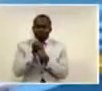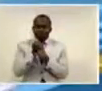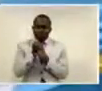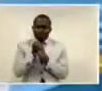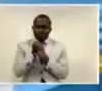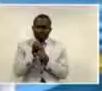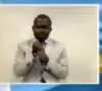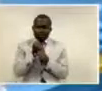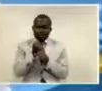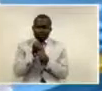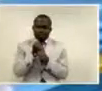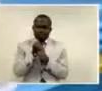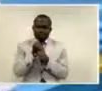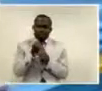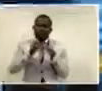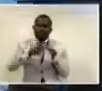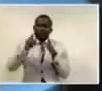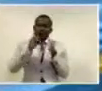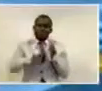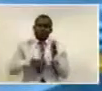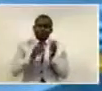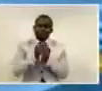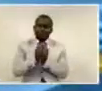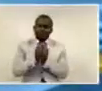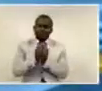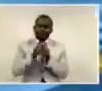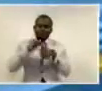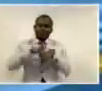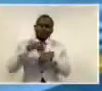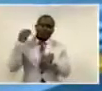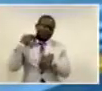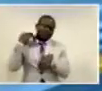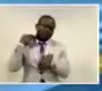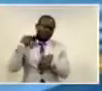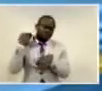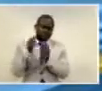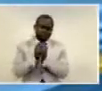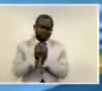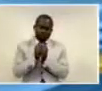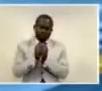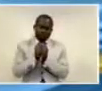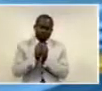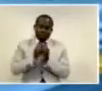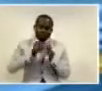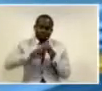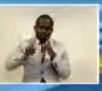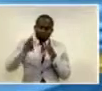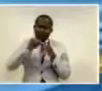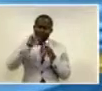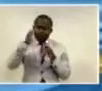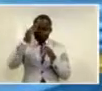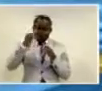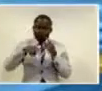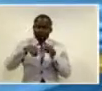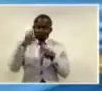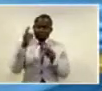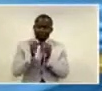se eh mwahungaga iki ni igihe cya jenoside mwahunze ngo batabica eh